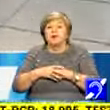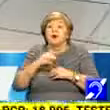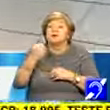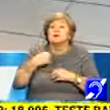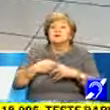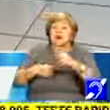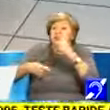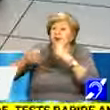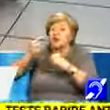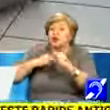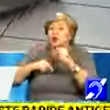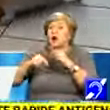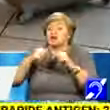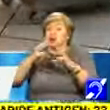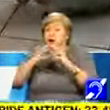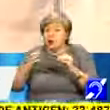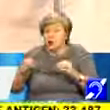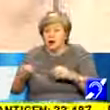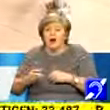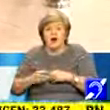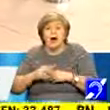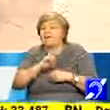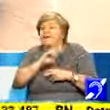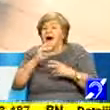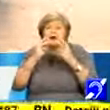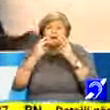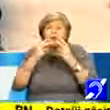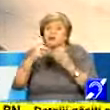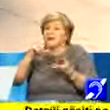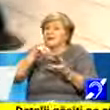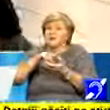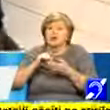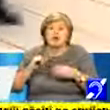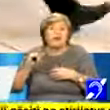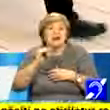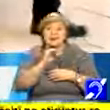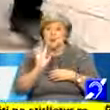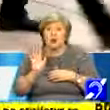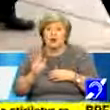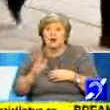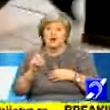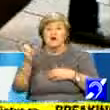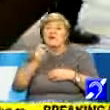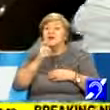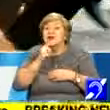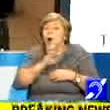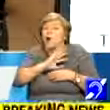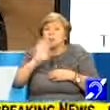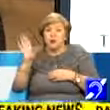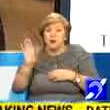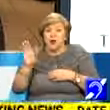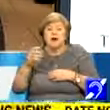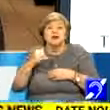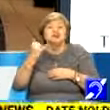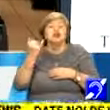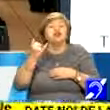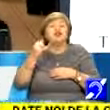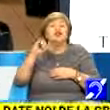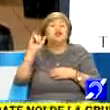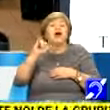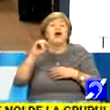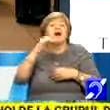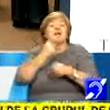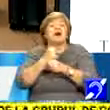repatriază prin orice mijloc de transport și cel care efectuează schimbul de echipaj la bordurile